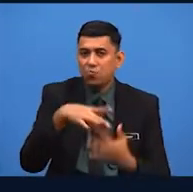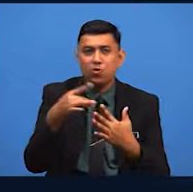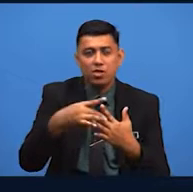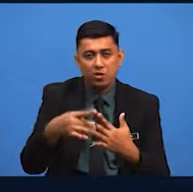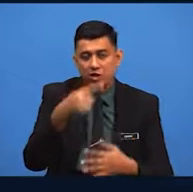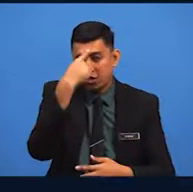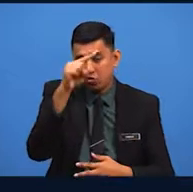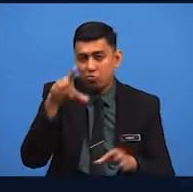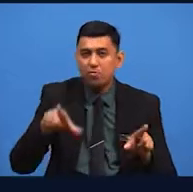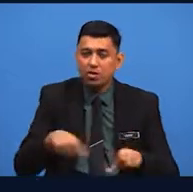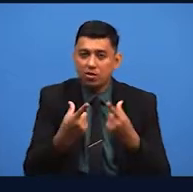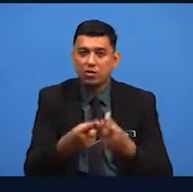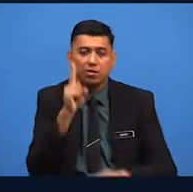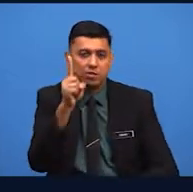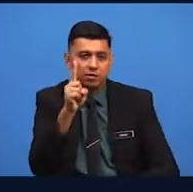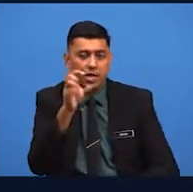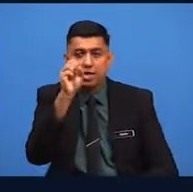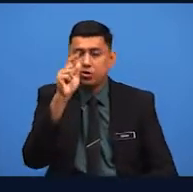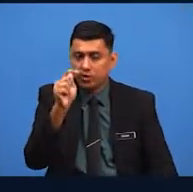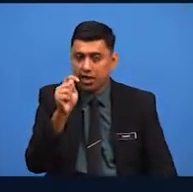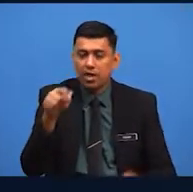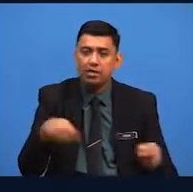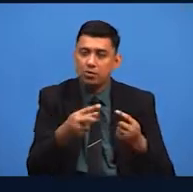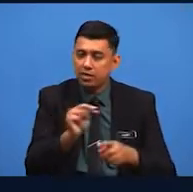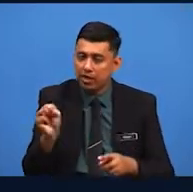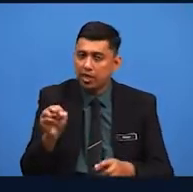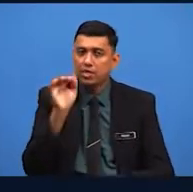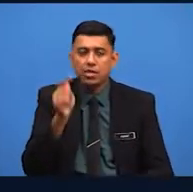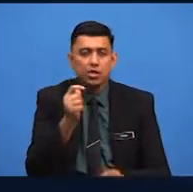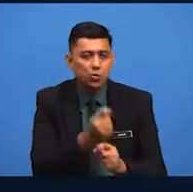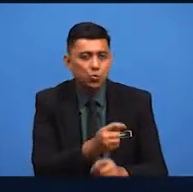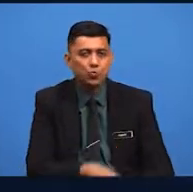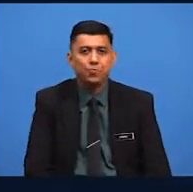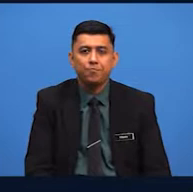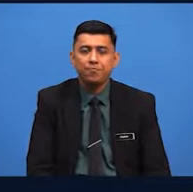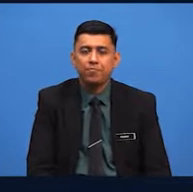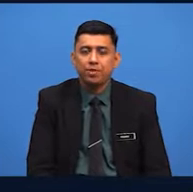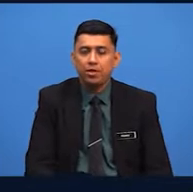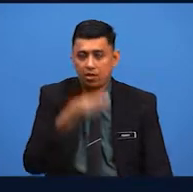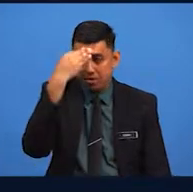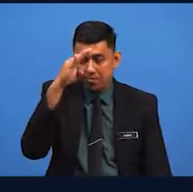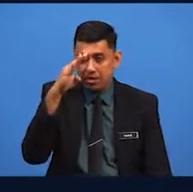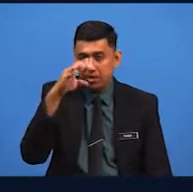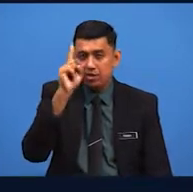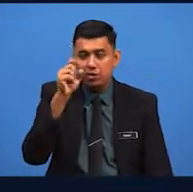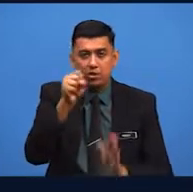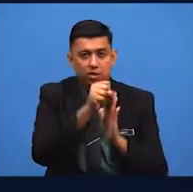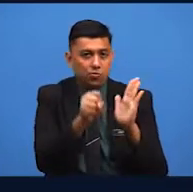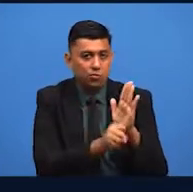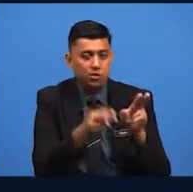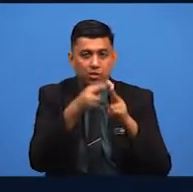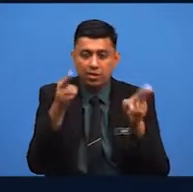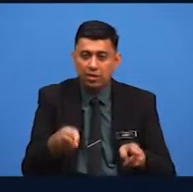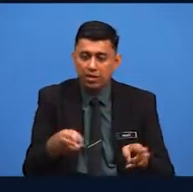untuk melaksanakan satu set tindakan yang tertentu. Bagi satu syarat yang diuji,